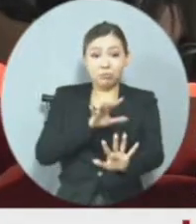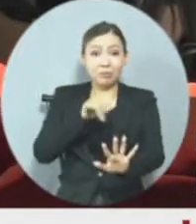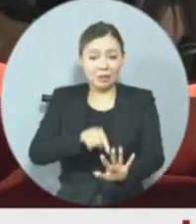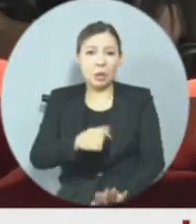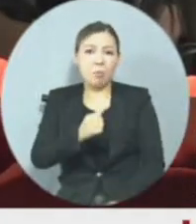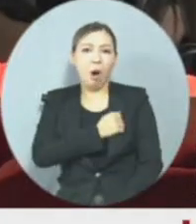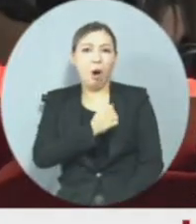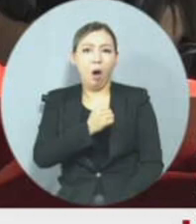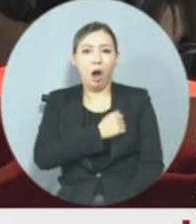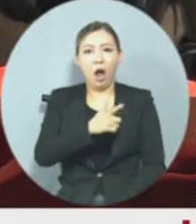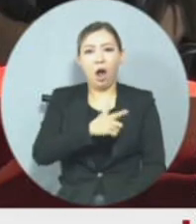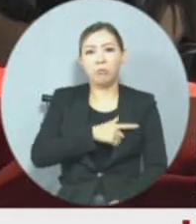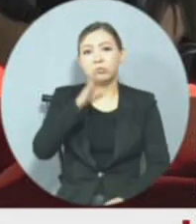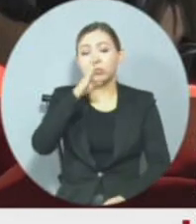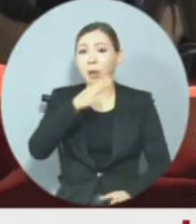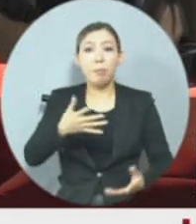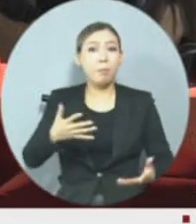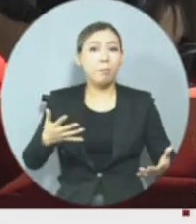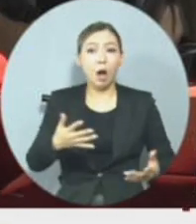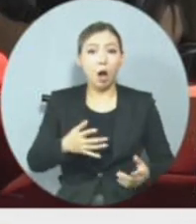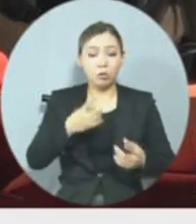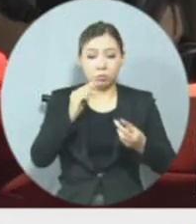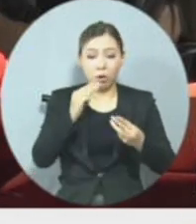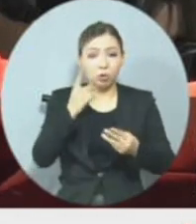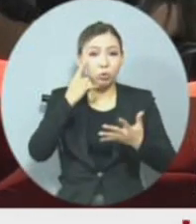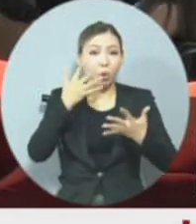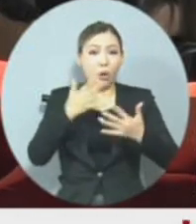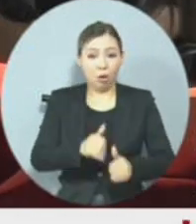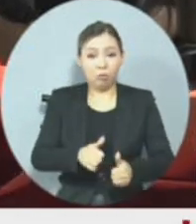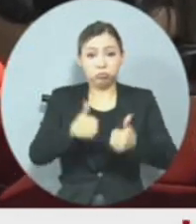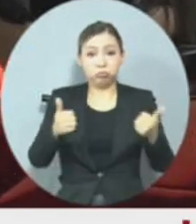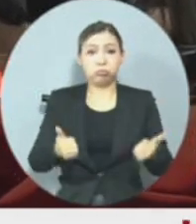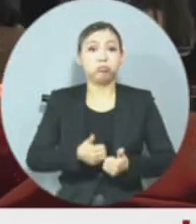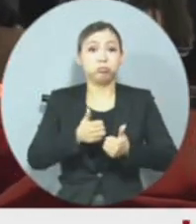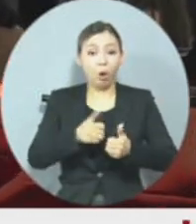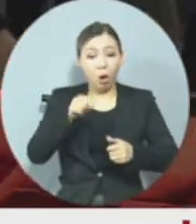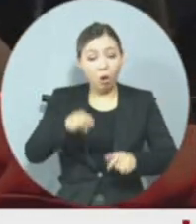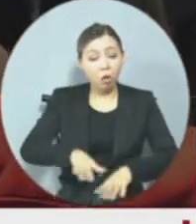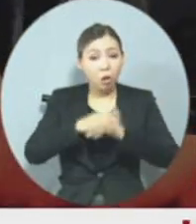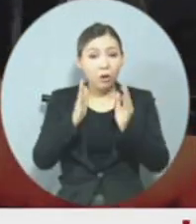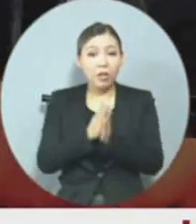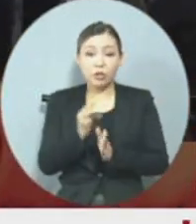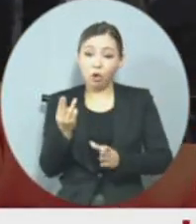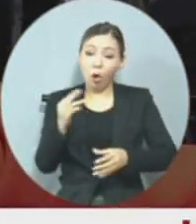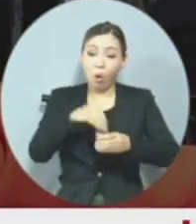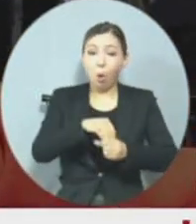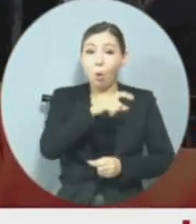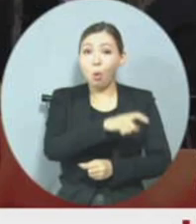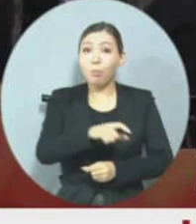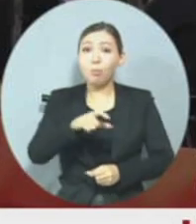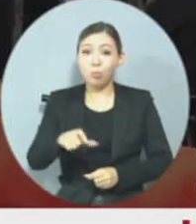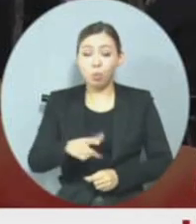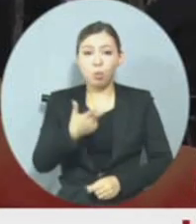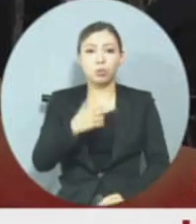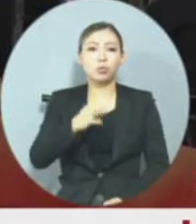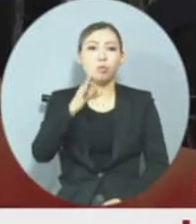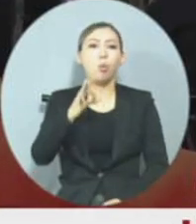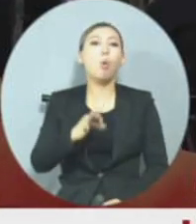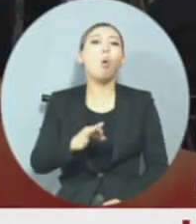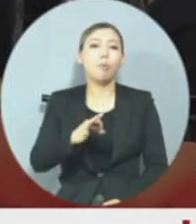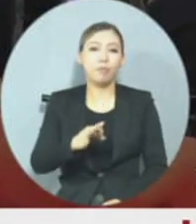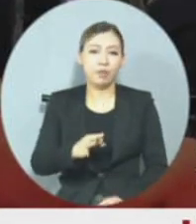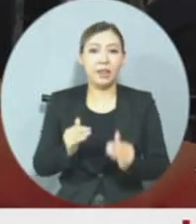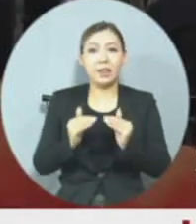гомдол байхгүйгээр шалгалт маань зохион байгуулагдаж явж байна. Яг одоогийн байдлаар бол ер нь нийт шалгалтанд орж байгаа иргэд маань бол 30%-тэй тэнцэлт